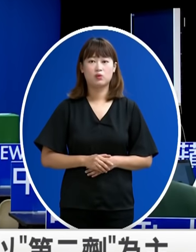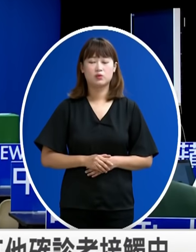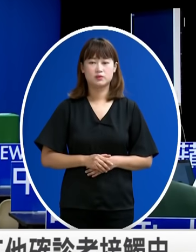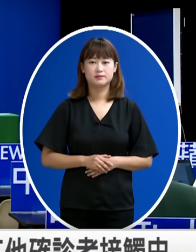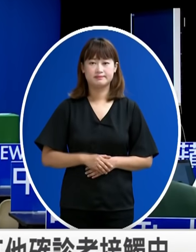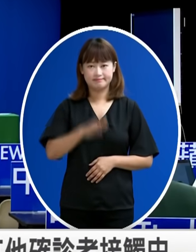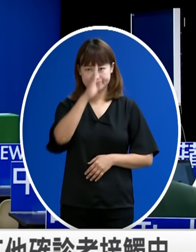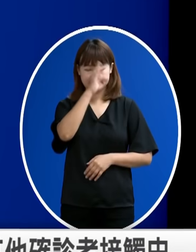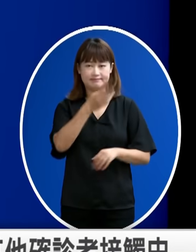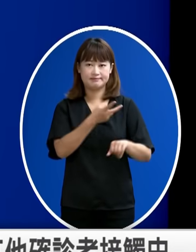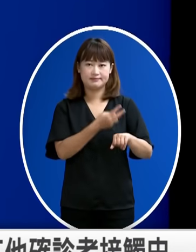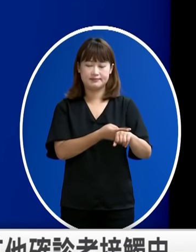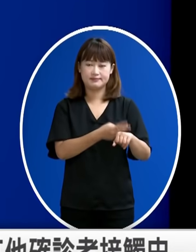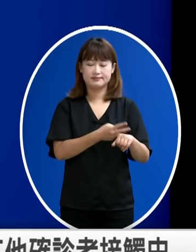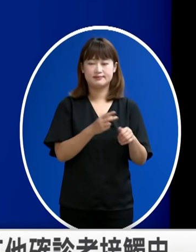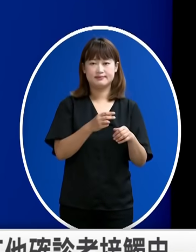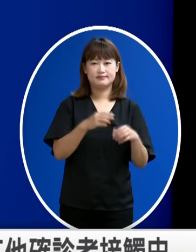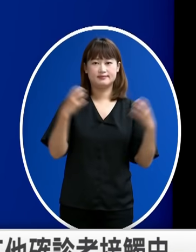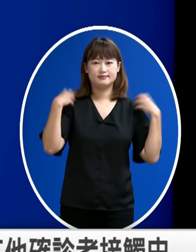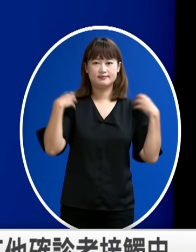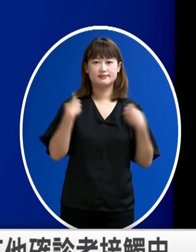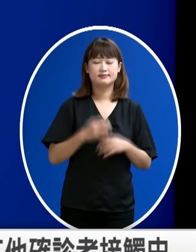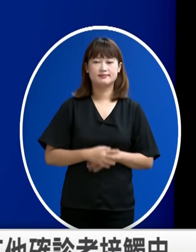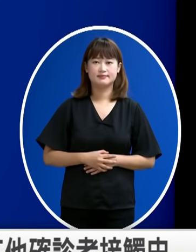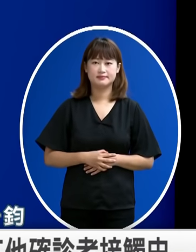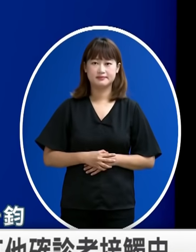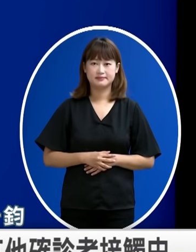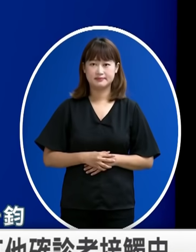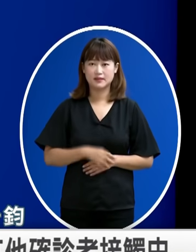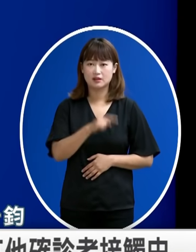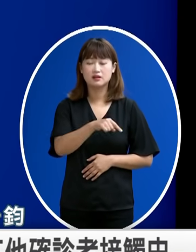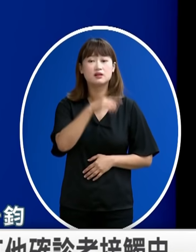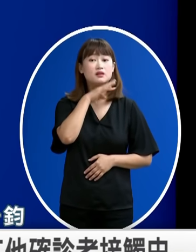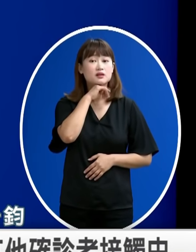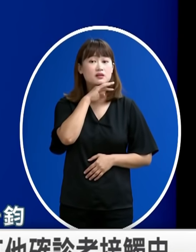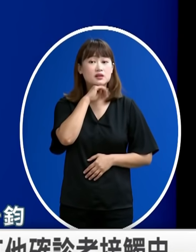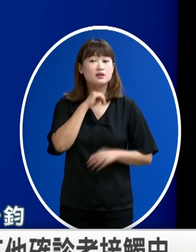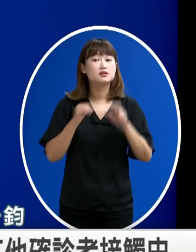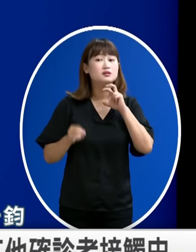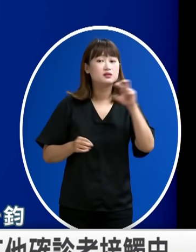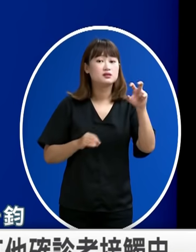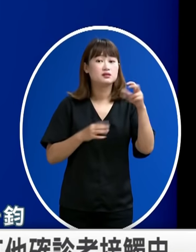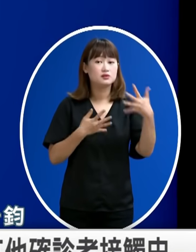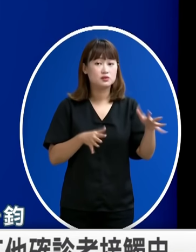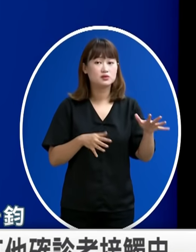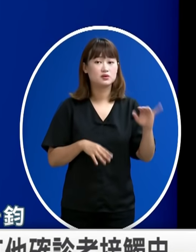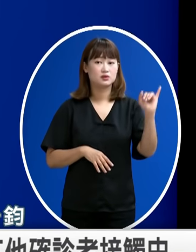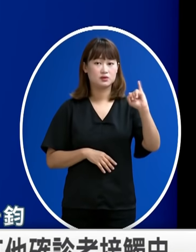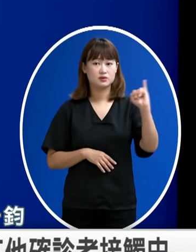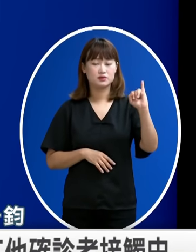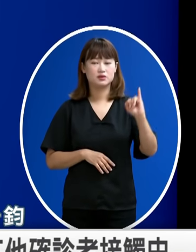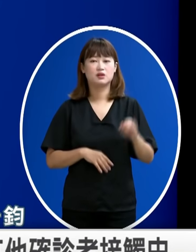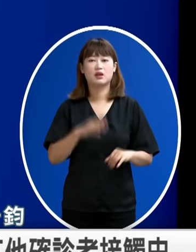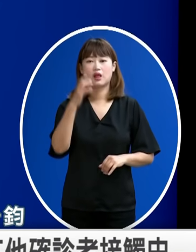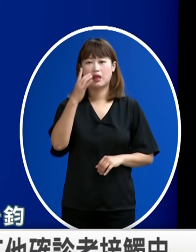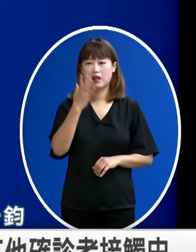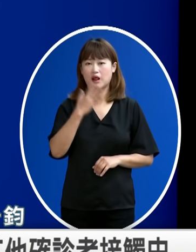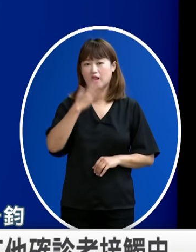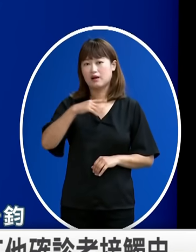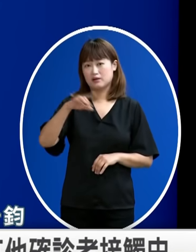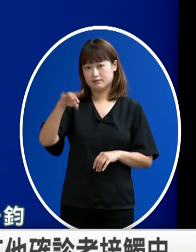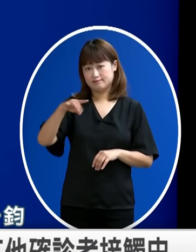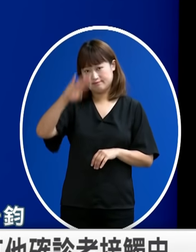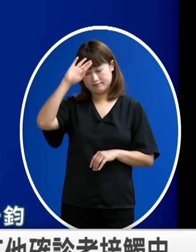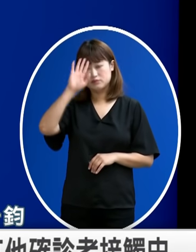来，请罗副哈。 好，这位70多岁的女性本身是有糖尿病的病史哈，那